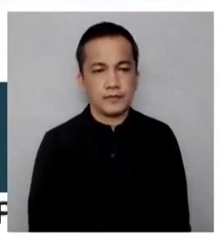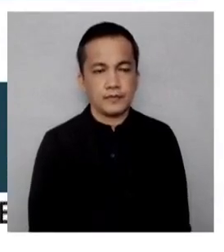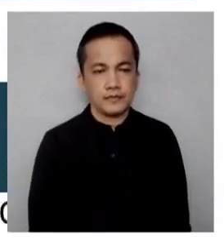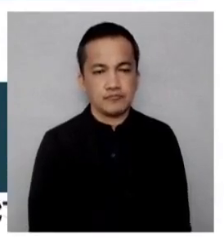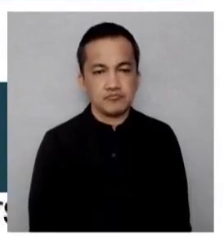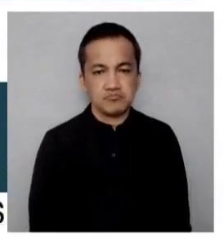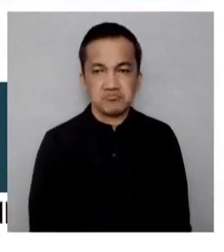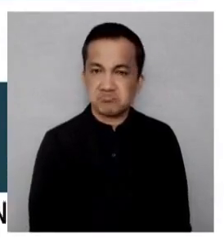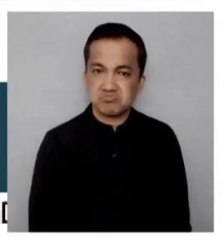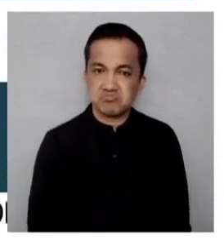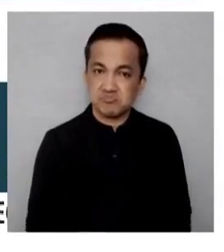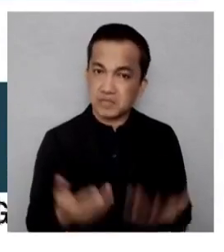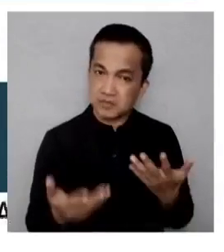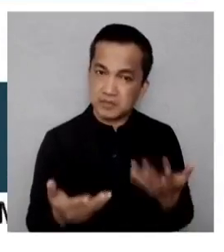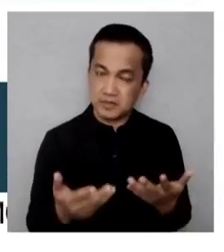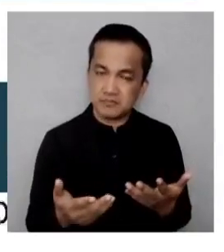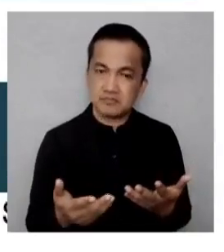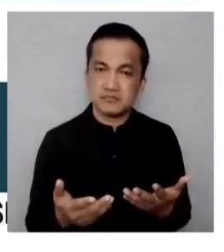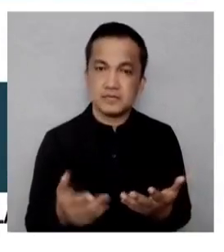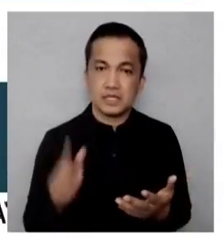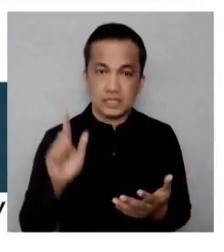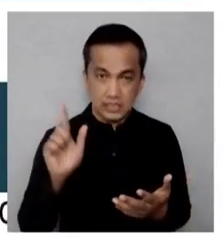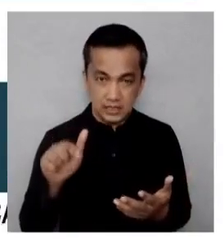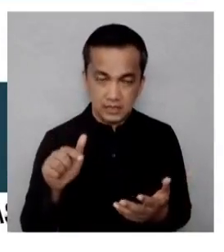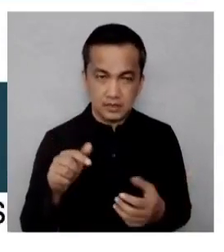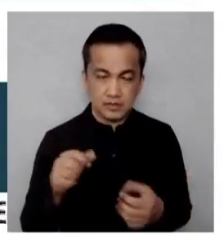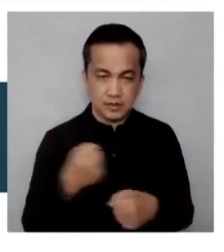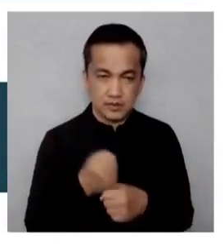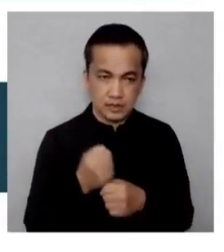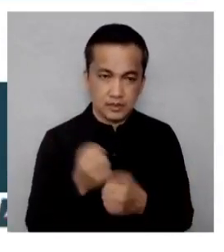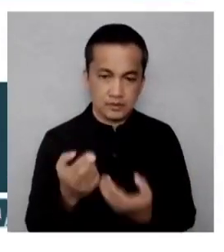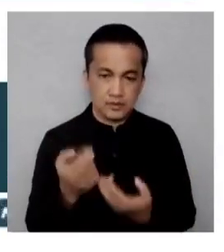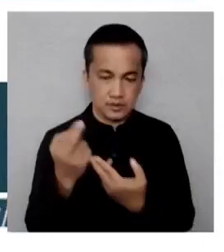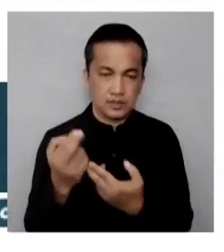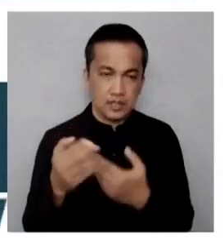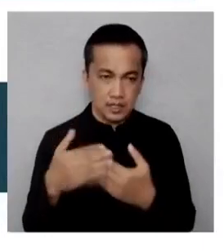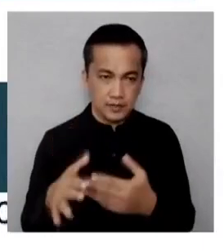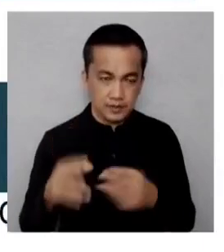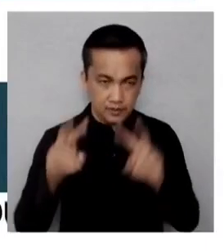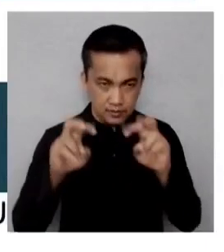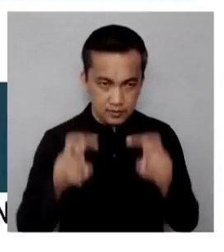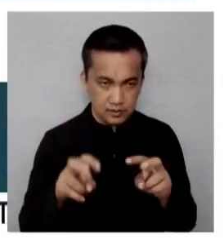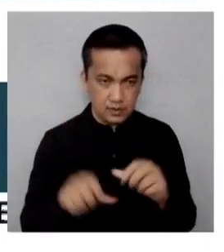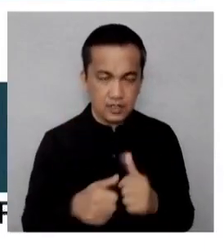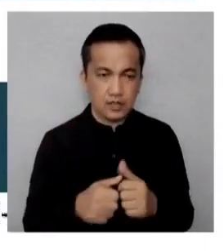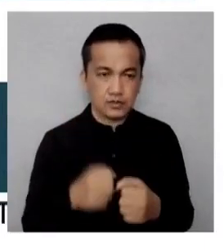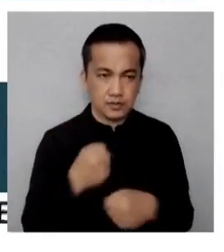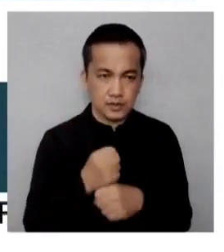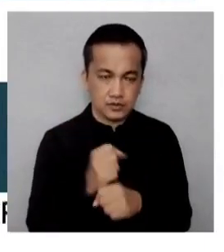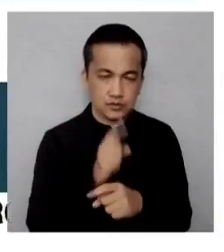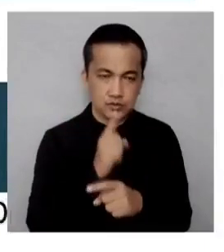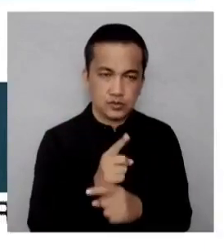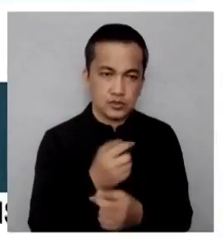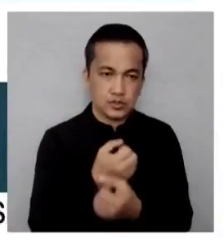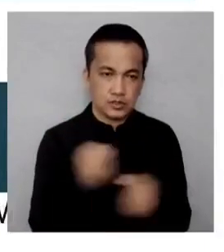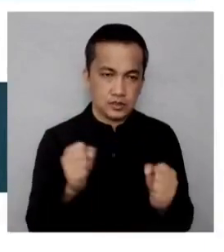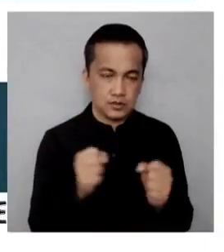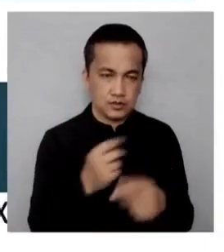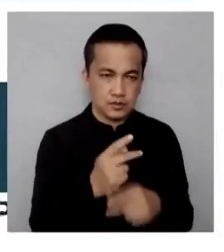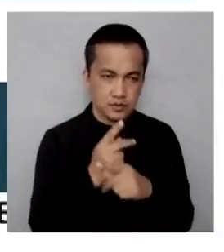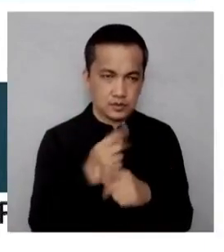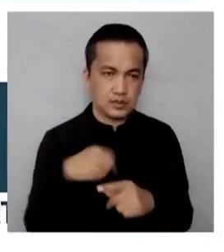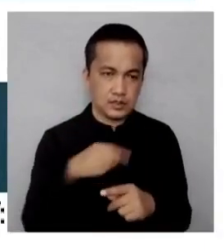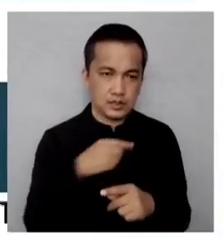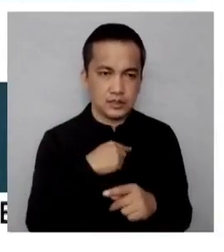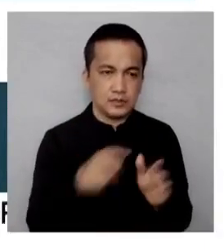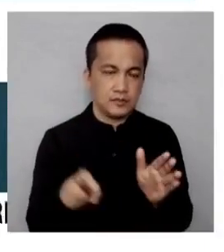din tayo ng recommendations after the inquiry kung paano talaga natin may ensure yung safety and protection ng ating mga